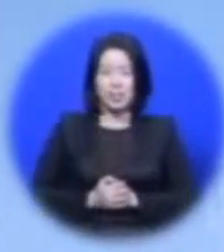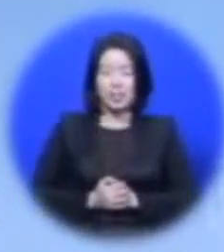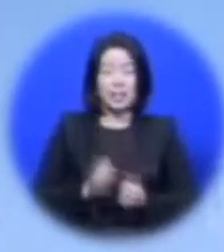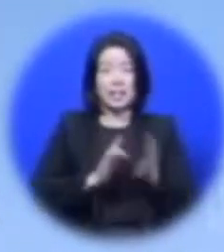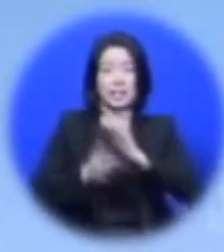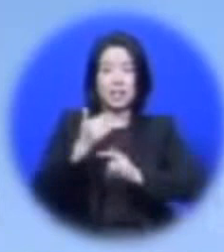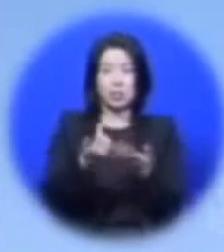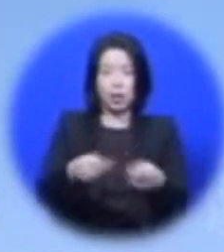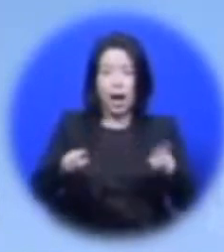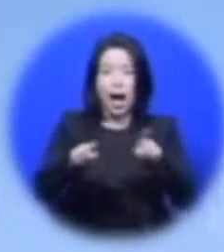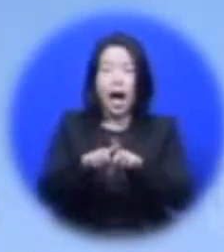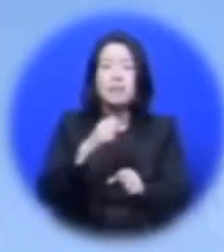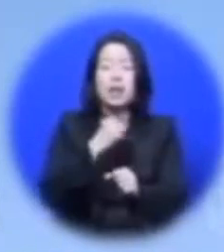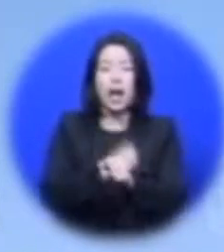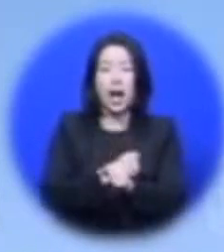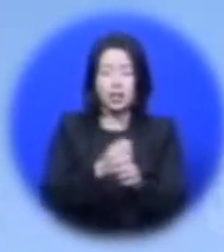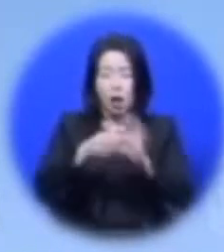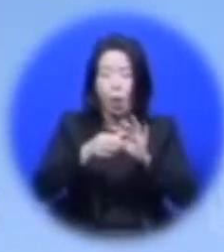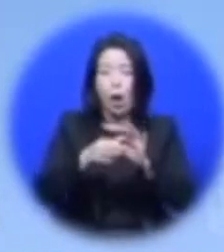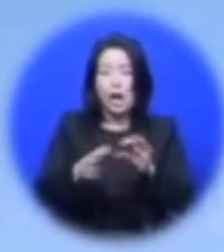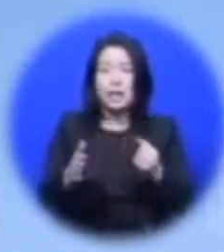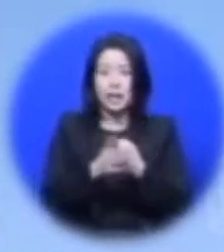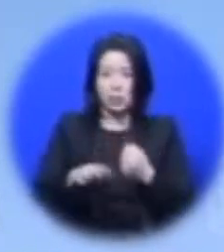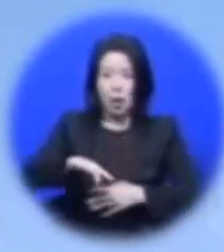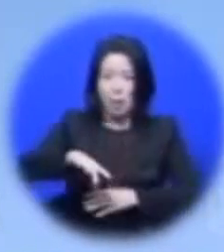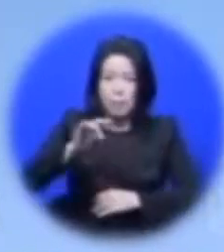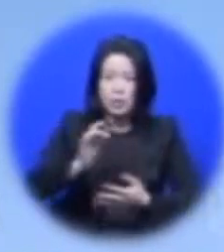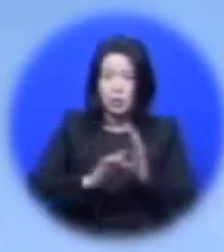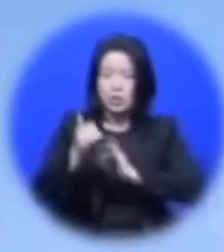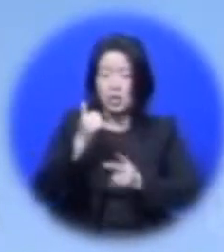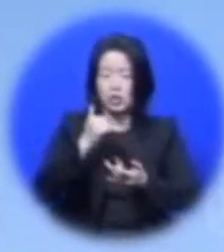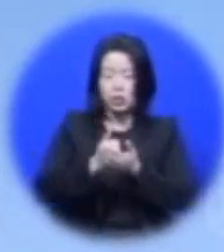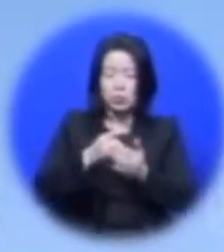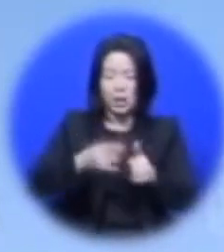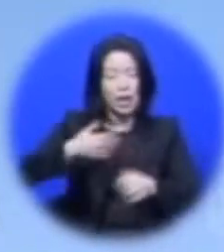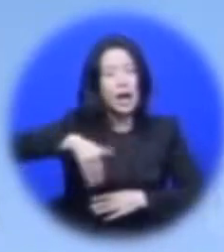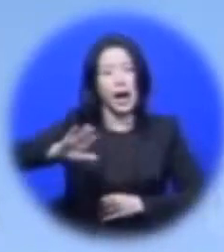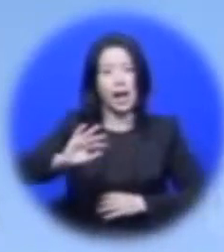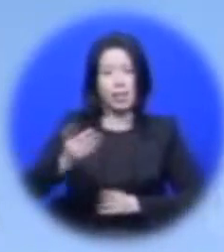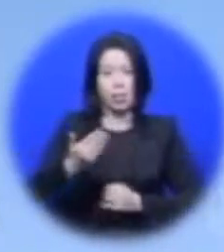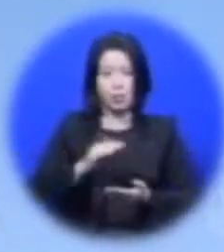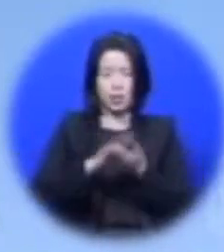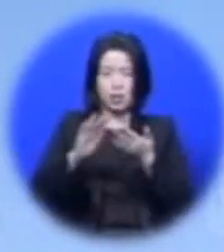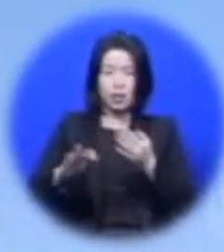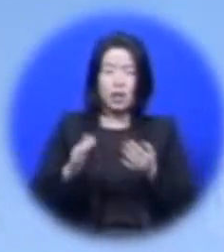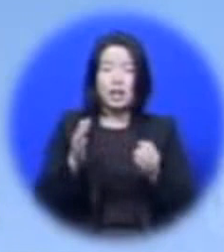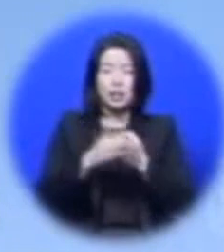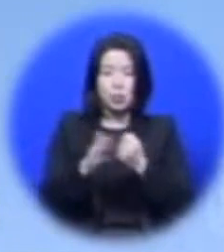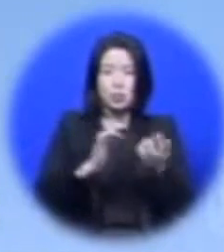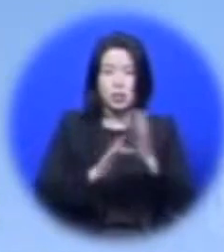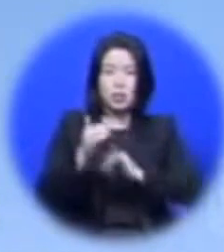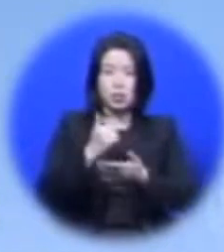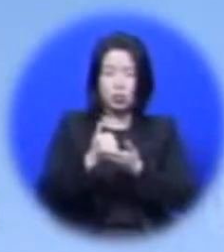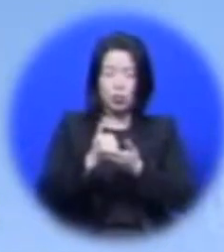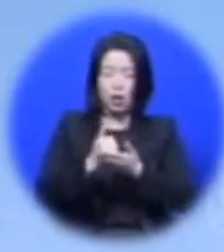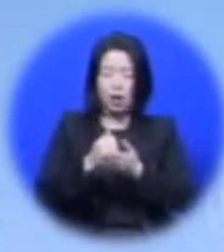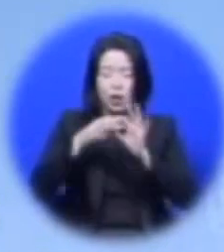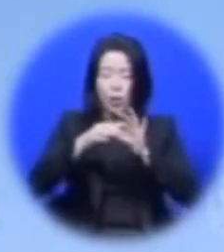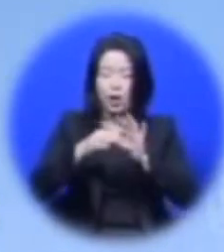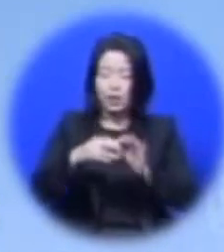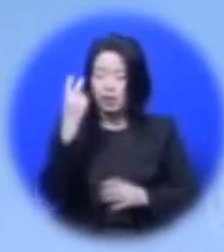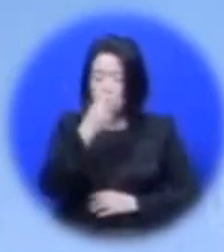예수님과 함께하는 관계이기 때문에 먼저 예수님에게 가야 돼요. 그래서 예수님과의 관계를 점검해 봐야